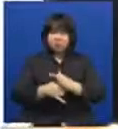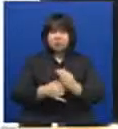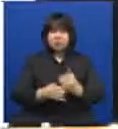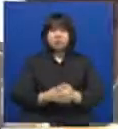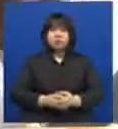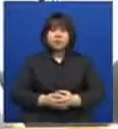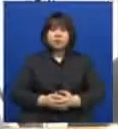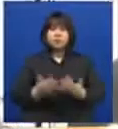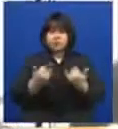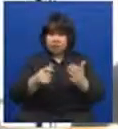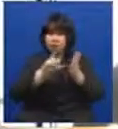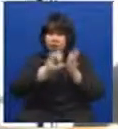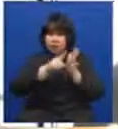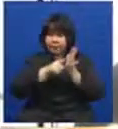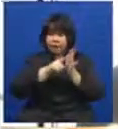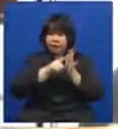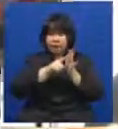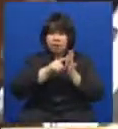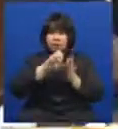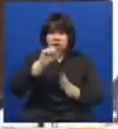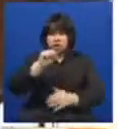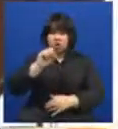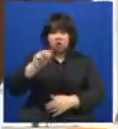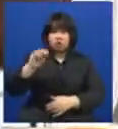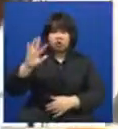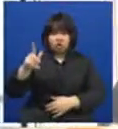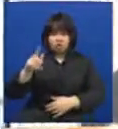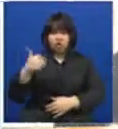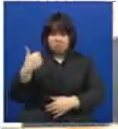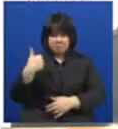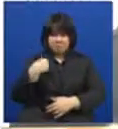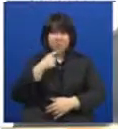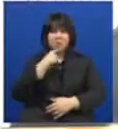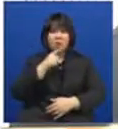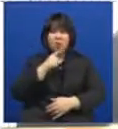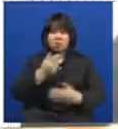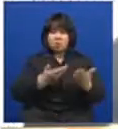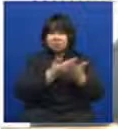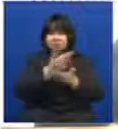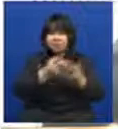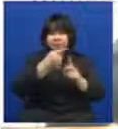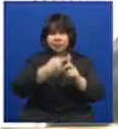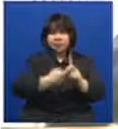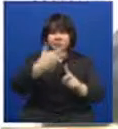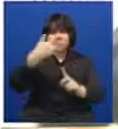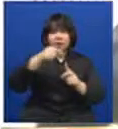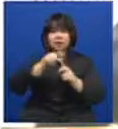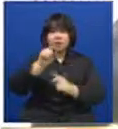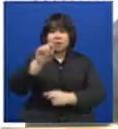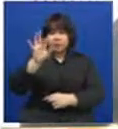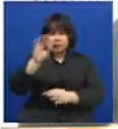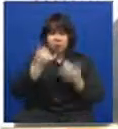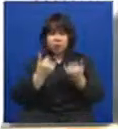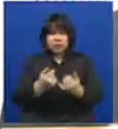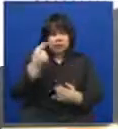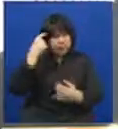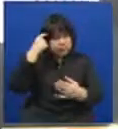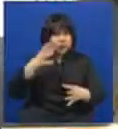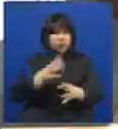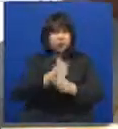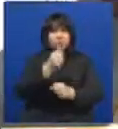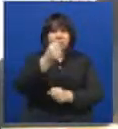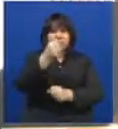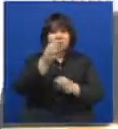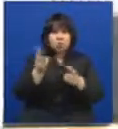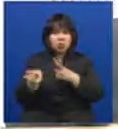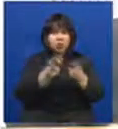ธิ์คุณากรเลขาธิการสภาความมั่นคงแห่งชาติเชื่อว่าการหารือวันที่29พฤษภาคมนี้จะได้ข้อยุติและมีทางออกที่